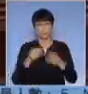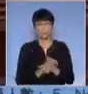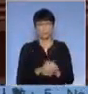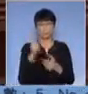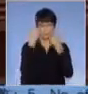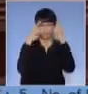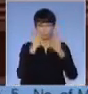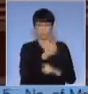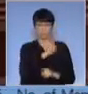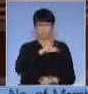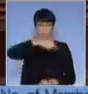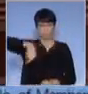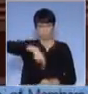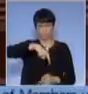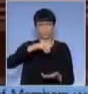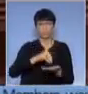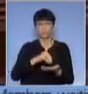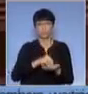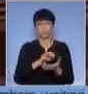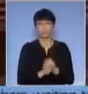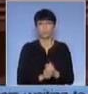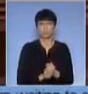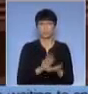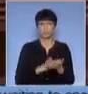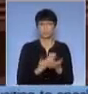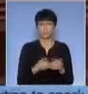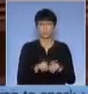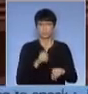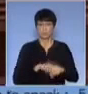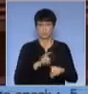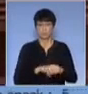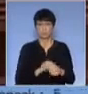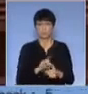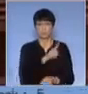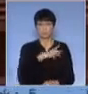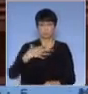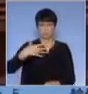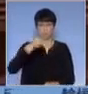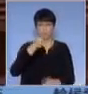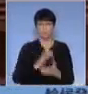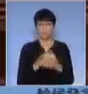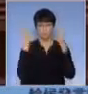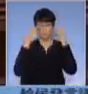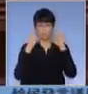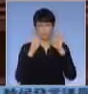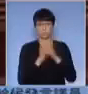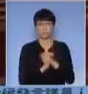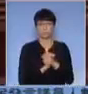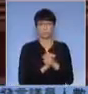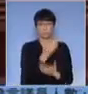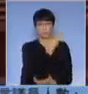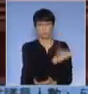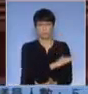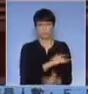校的自主範圍。然而程序辯覽亦都同時指出，自主權不代表院校可以罔顧公眾利